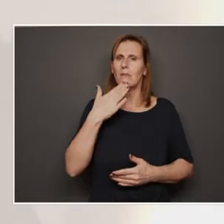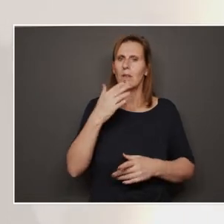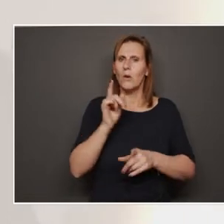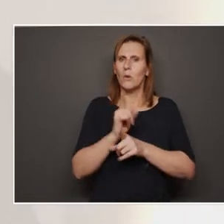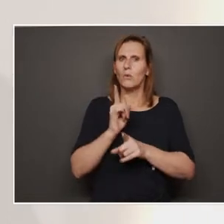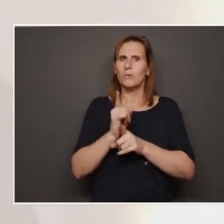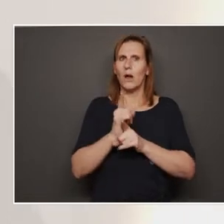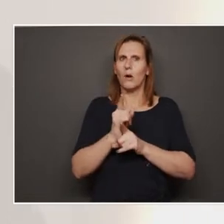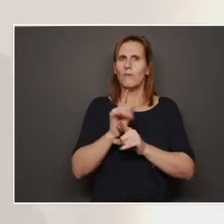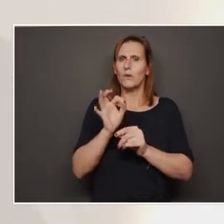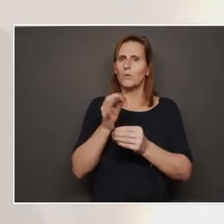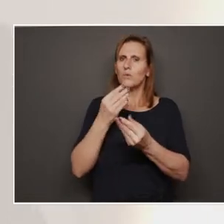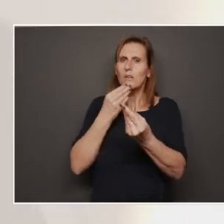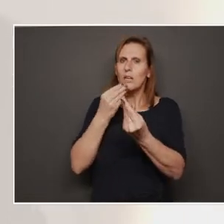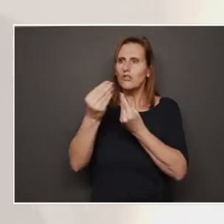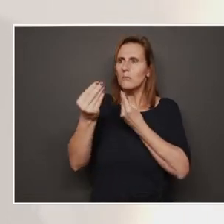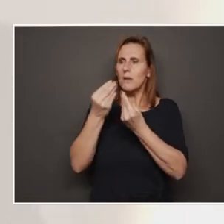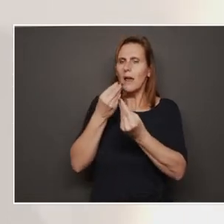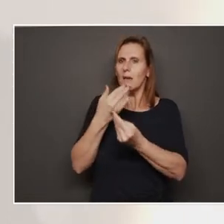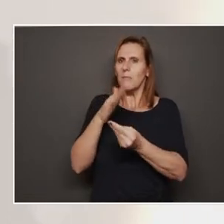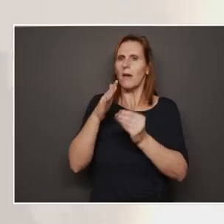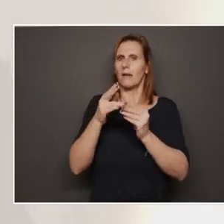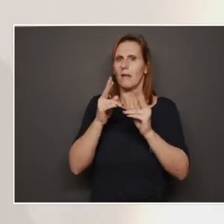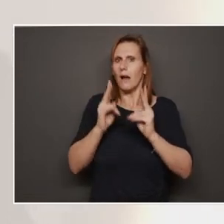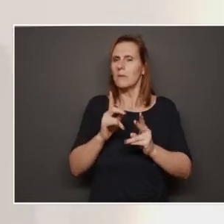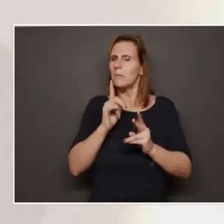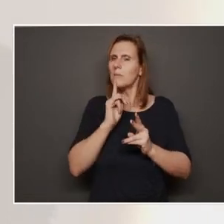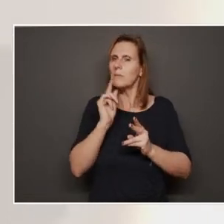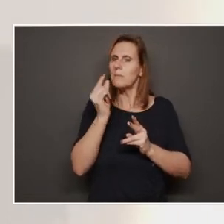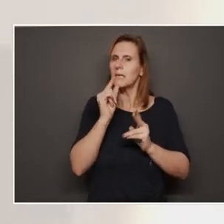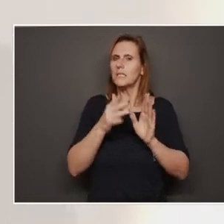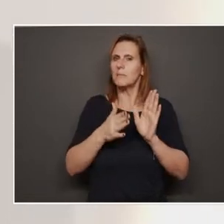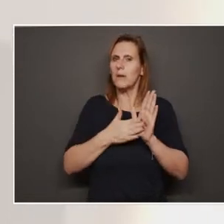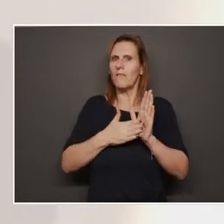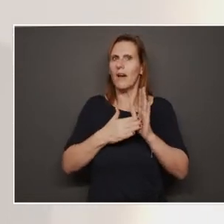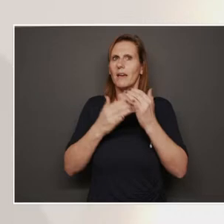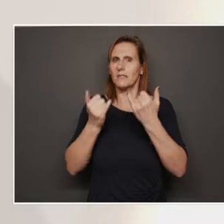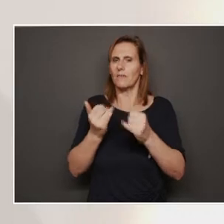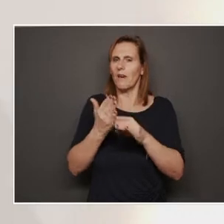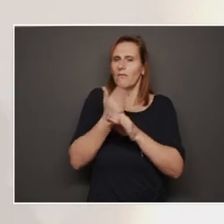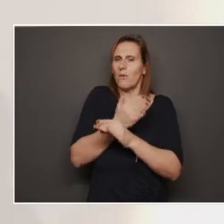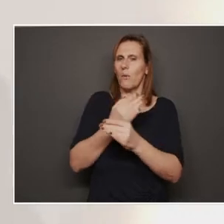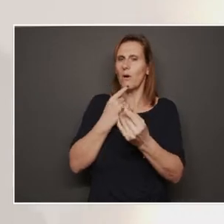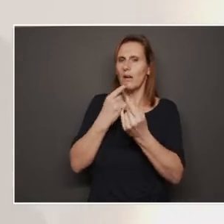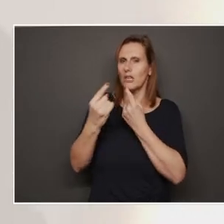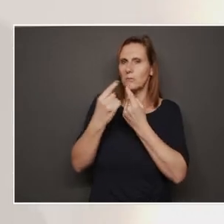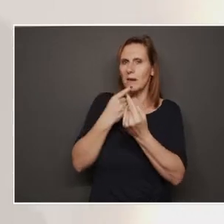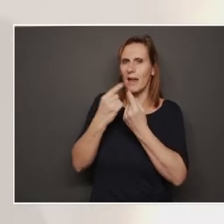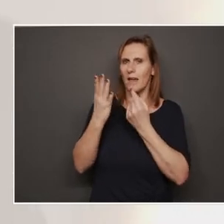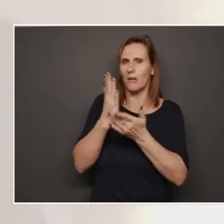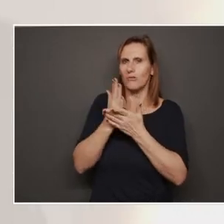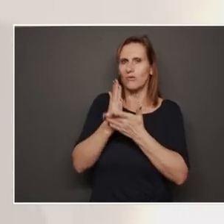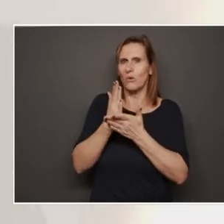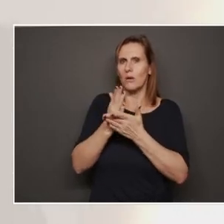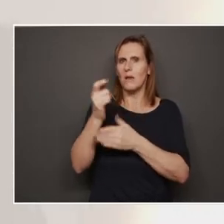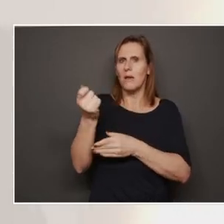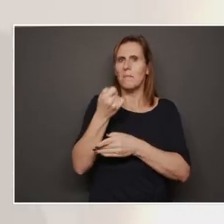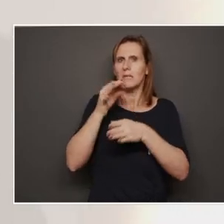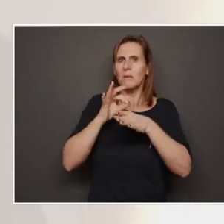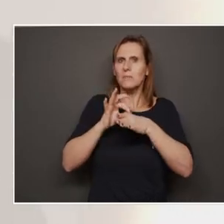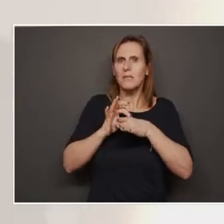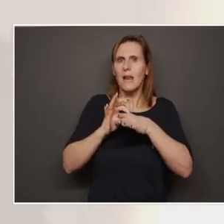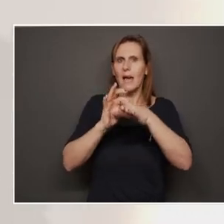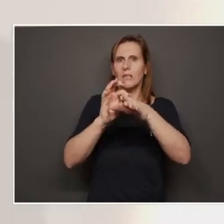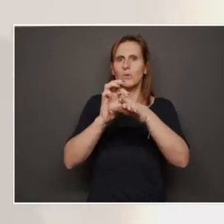verändern, können wir schon ein bisschen unter Beweis stellen. Nach unserem Vorgespräch habe ich also die Betriebsleitung vom WIFI